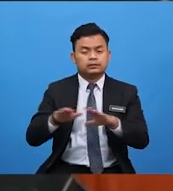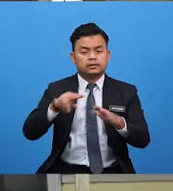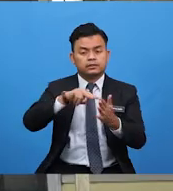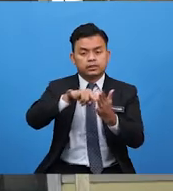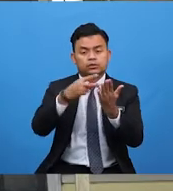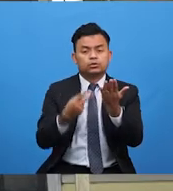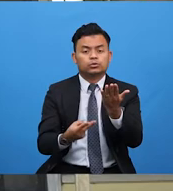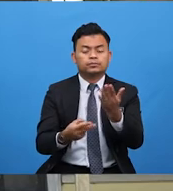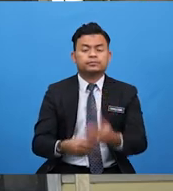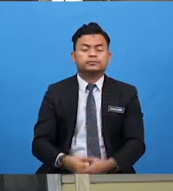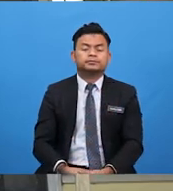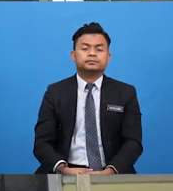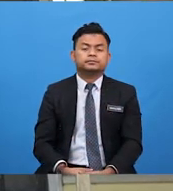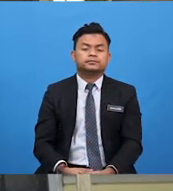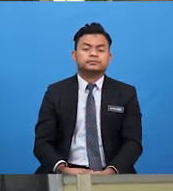angin.